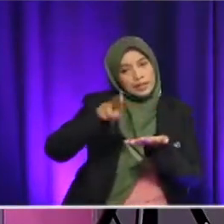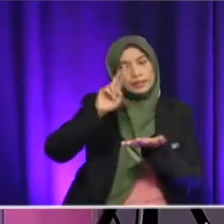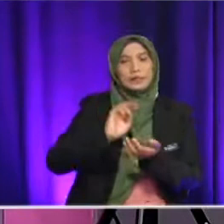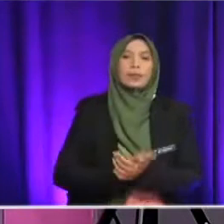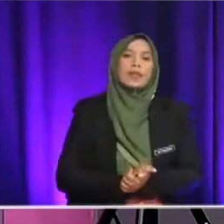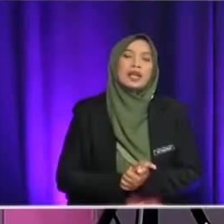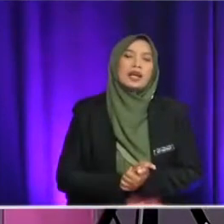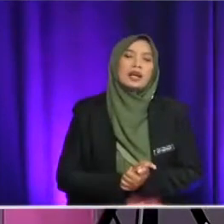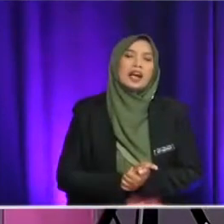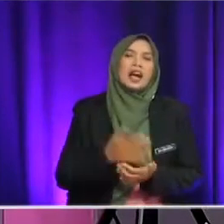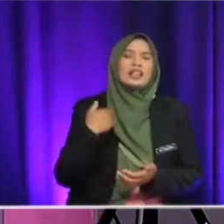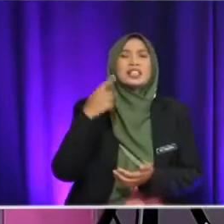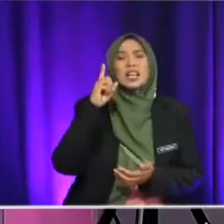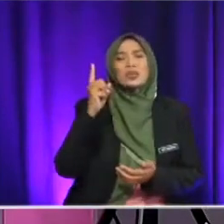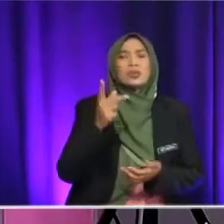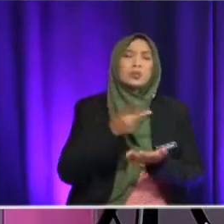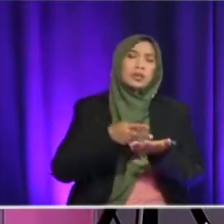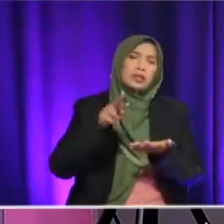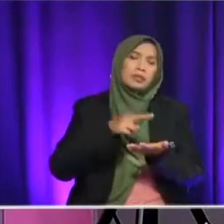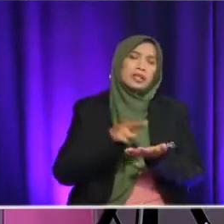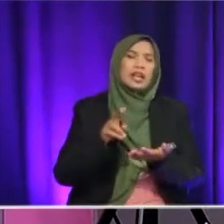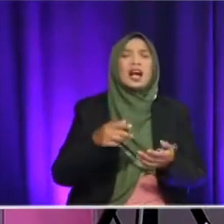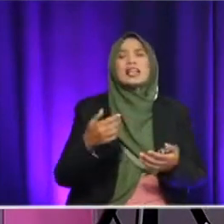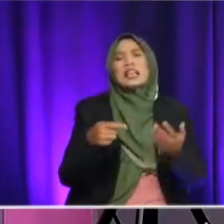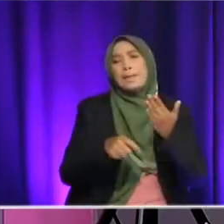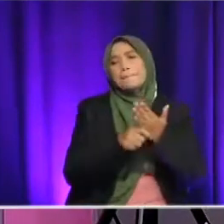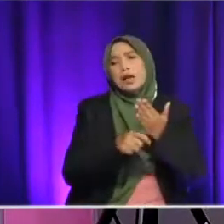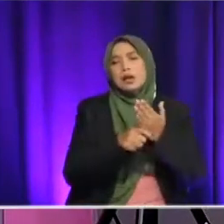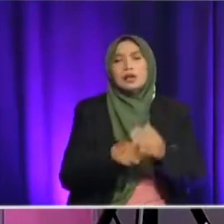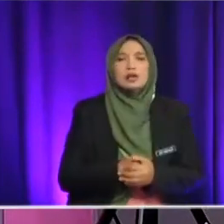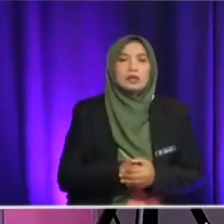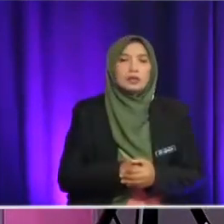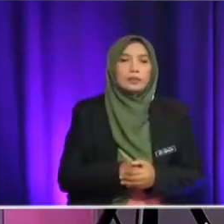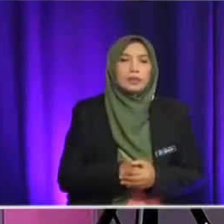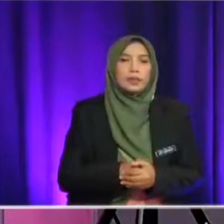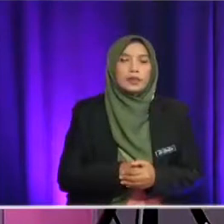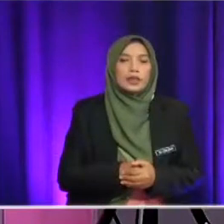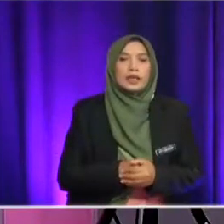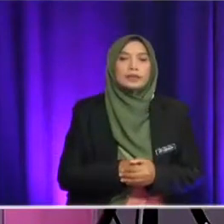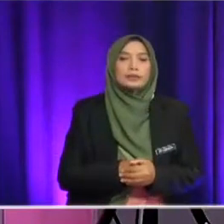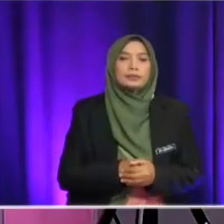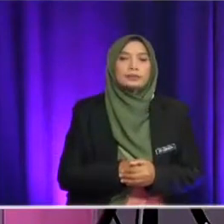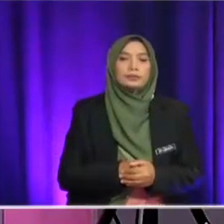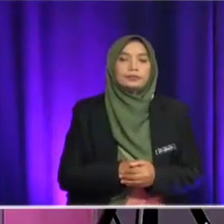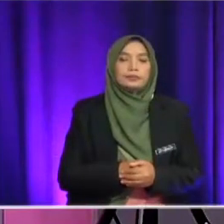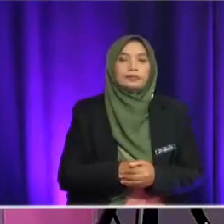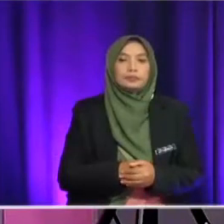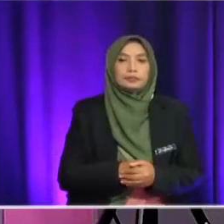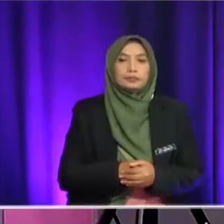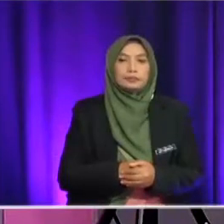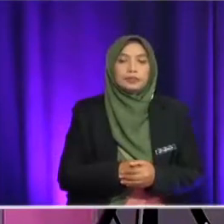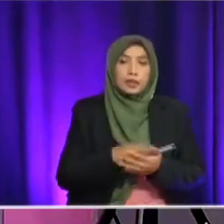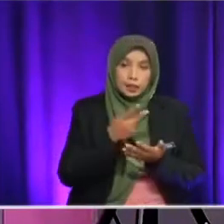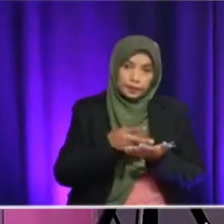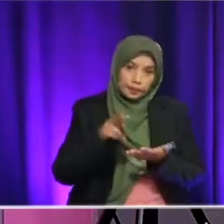je. Platform terbaik. Tambahlah apa lagi kan? Tambah siang bagai hari, terang bagai bulan.